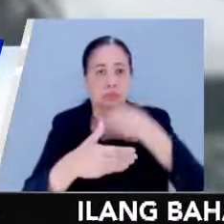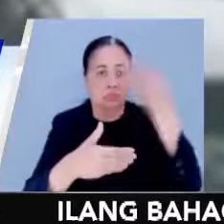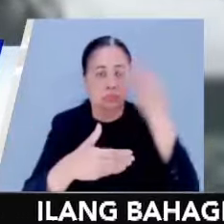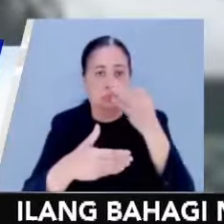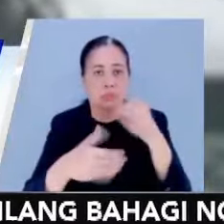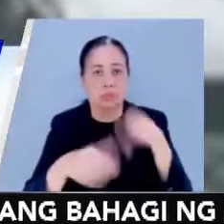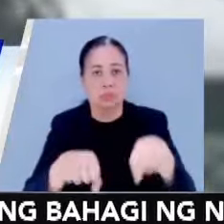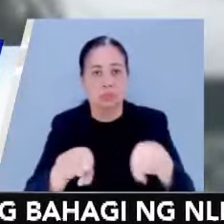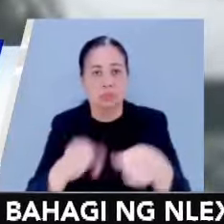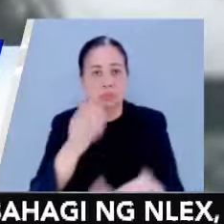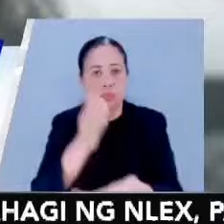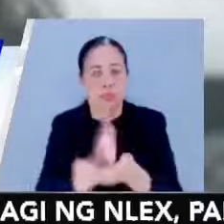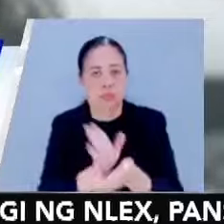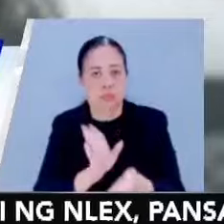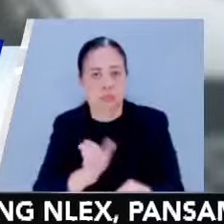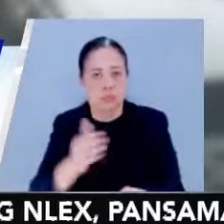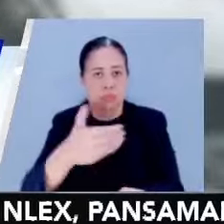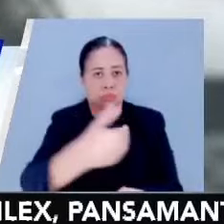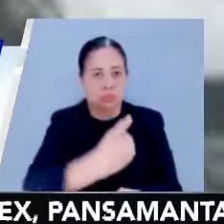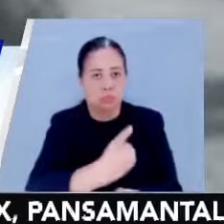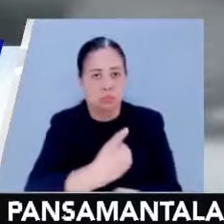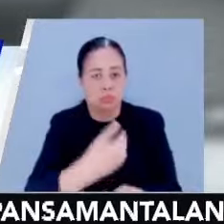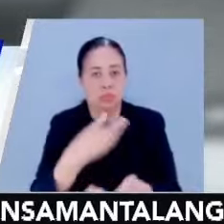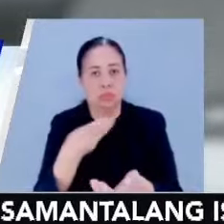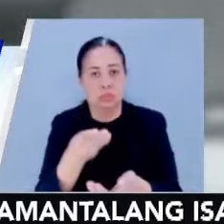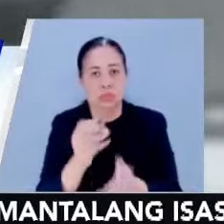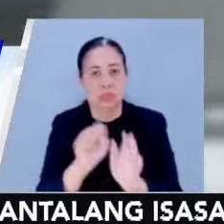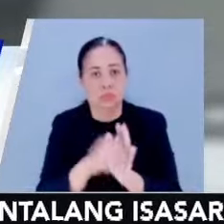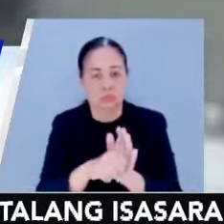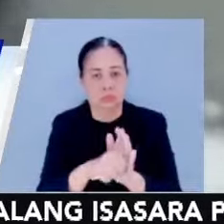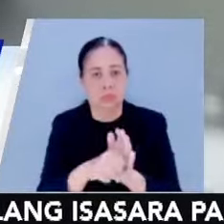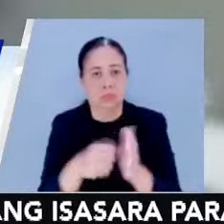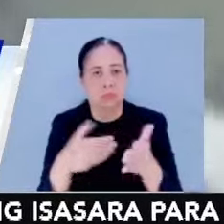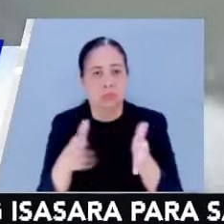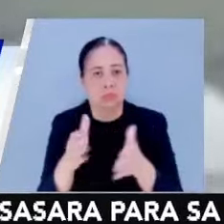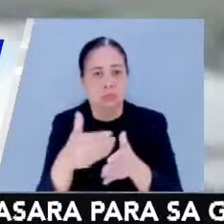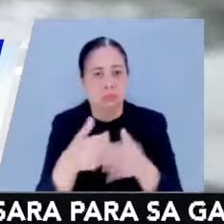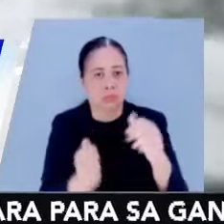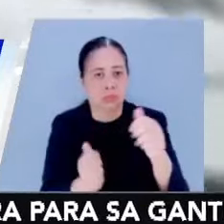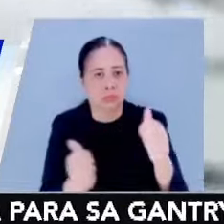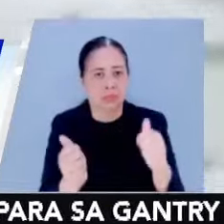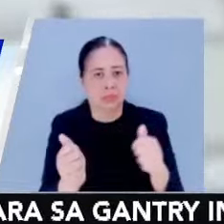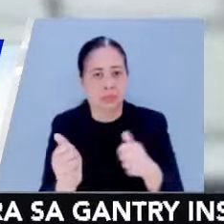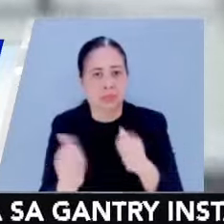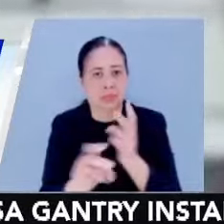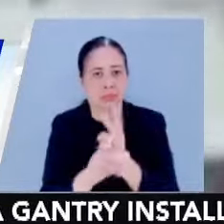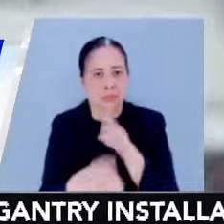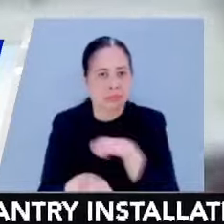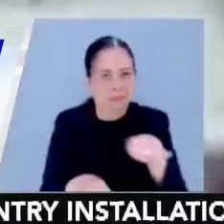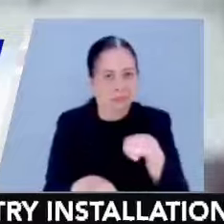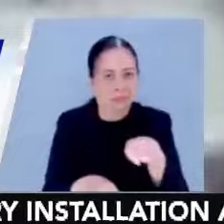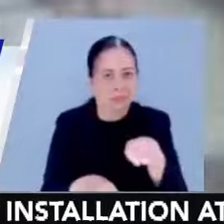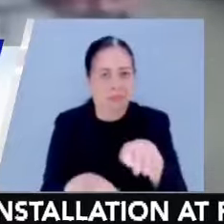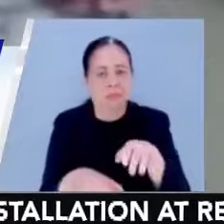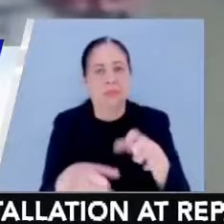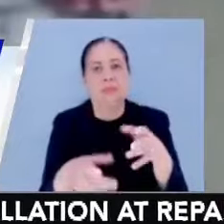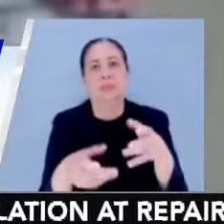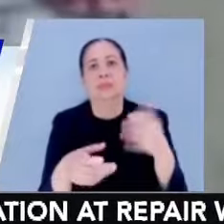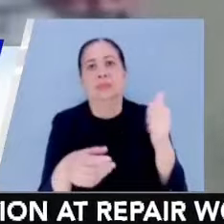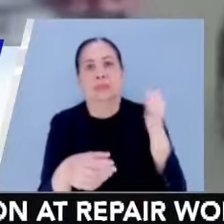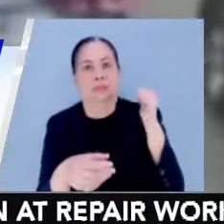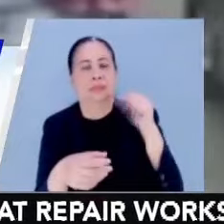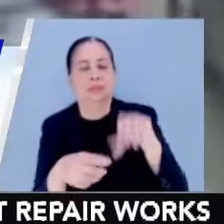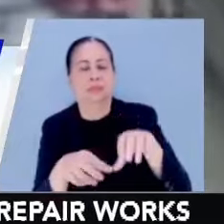U-turn slot. Ilang sandali lang, nagmaniobra pa kaliwa ang van, kaya nabangga nito ang likuran bahagi ng